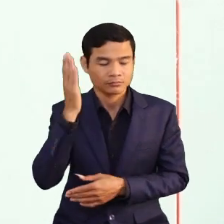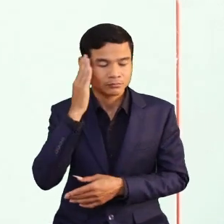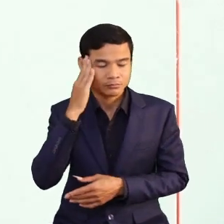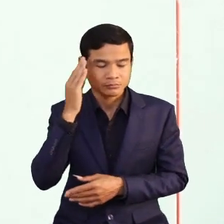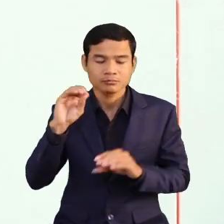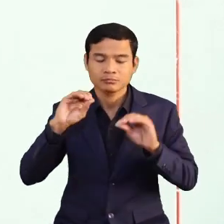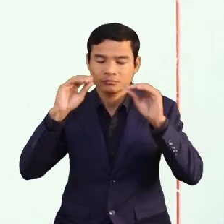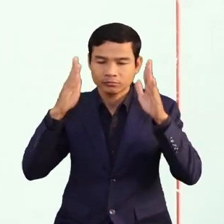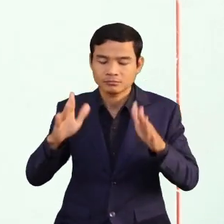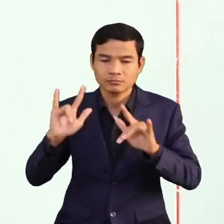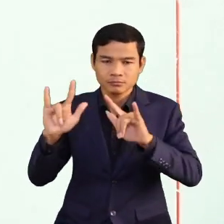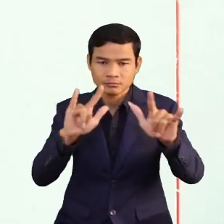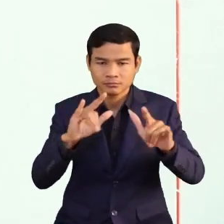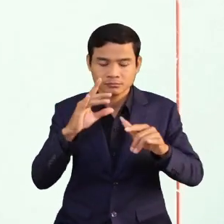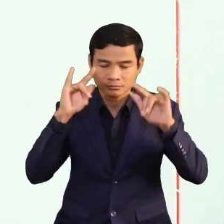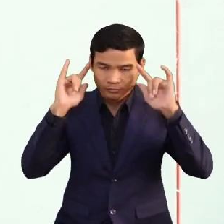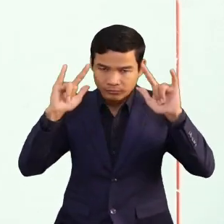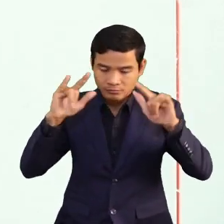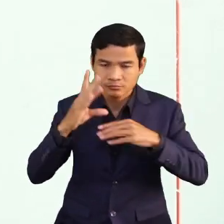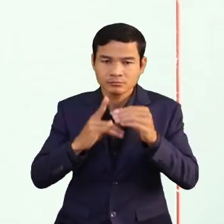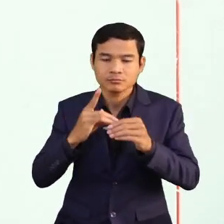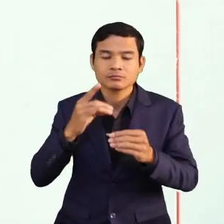បង្រៀនកូនពីមេរៀនអ្វីដែរ